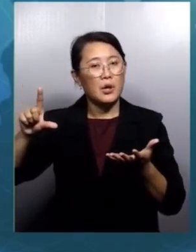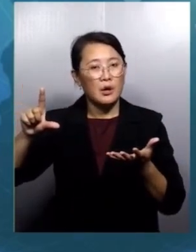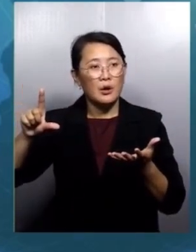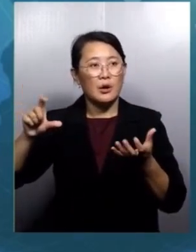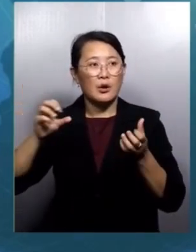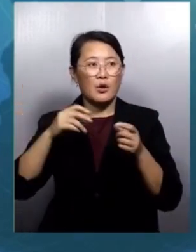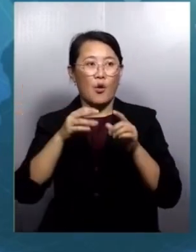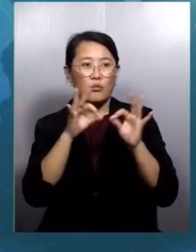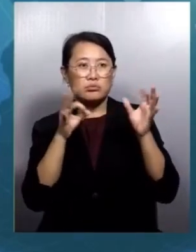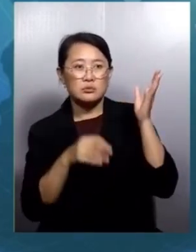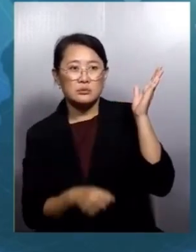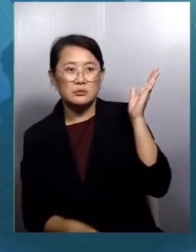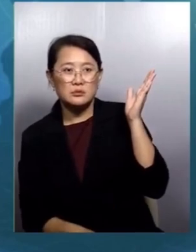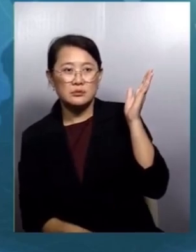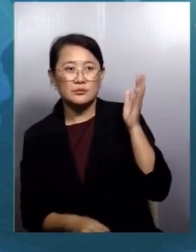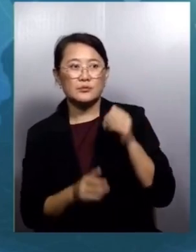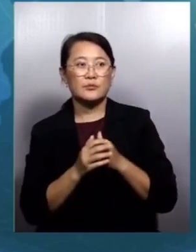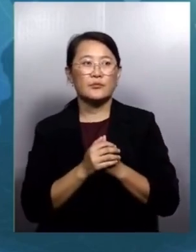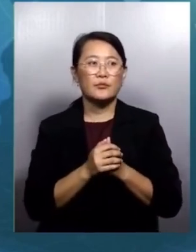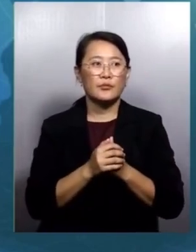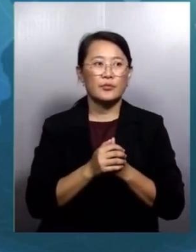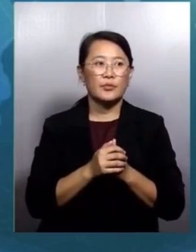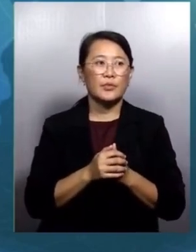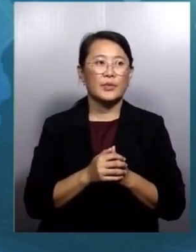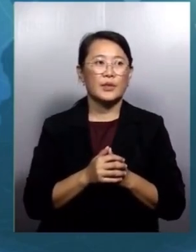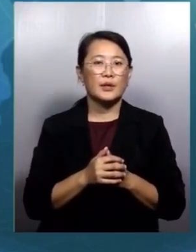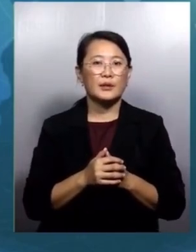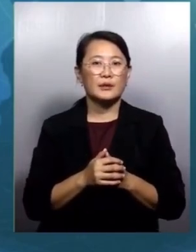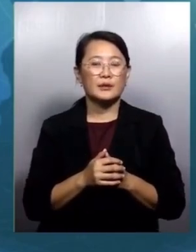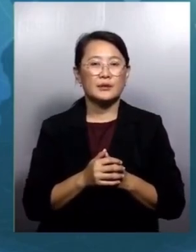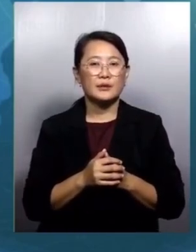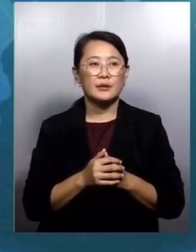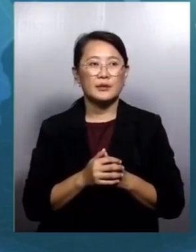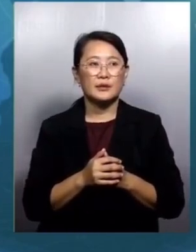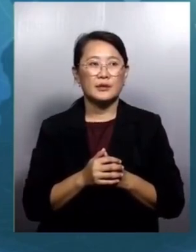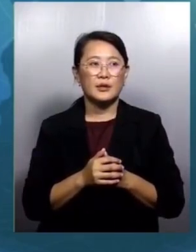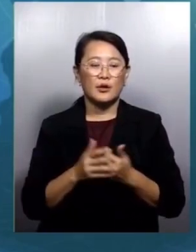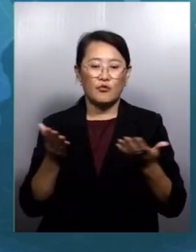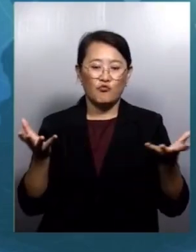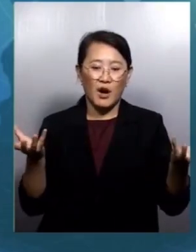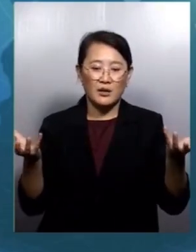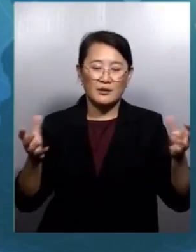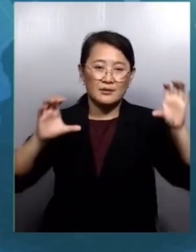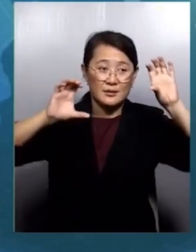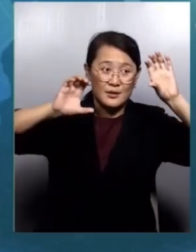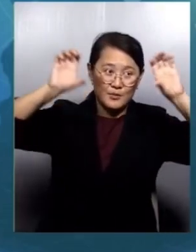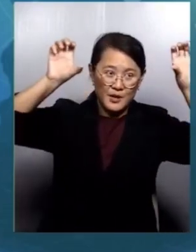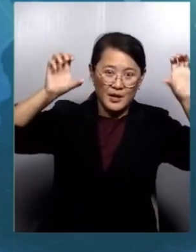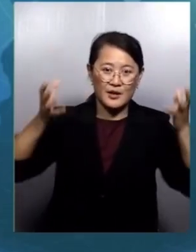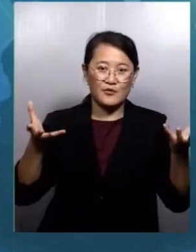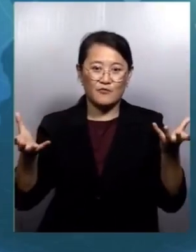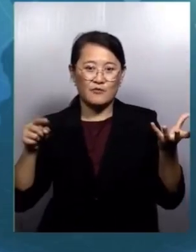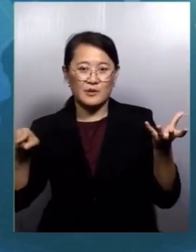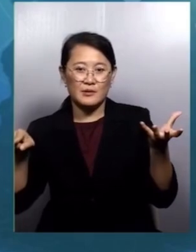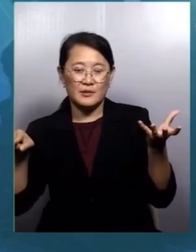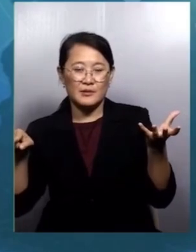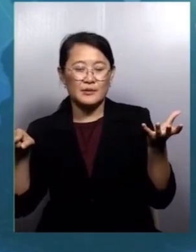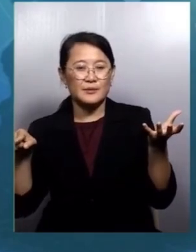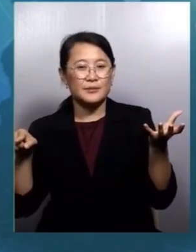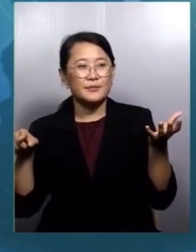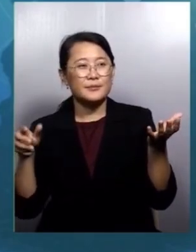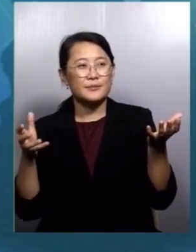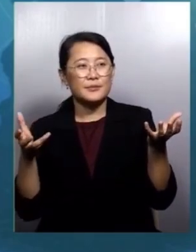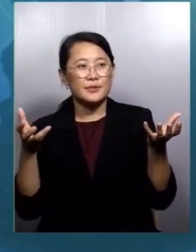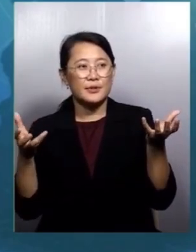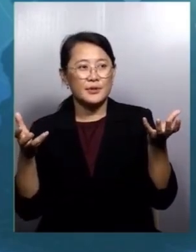Congressional Budget Office นะครับกับ Office of Management and Budget ซึ่งเป็นฝ่ายรัฐบาลกับฝ่าย กับฝ่ายวุ